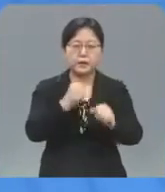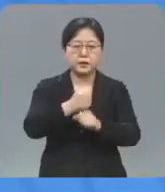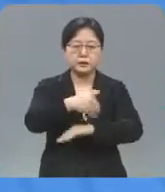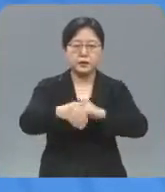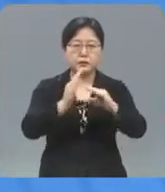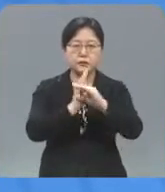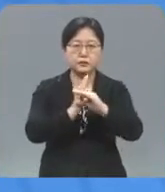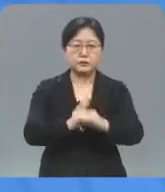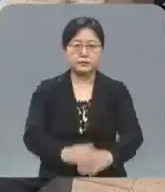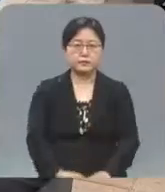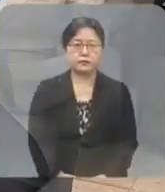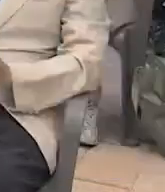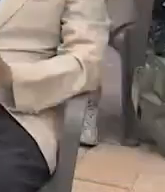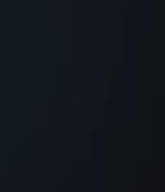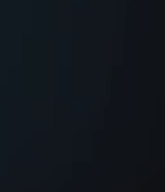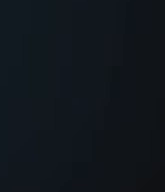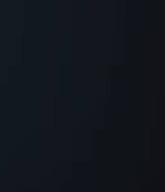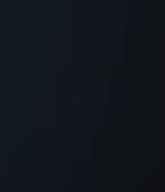예정입니다.